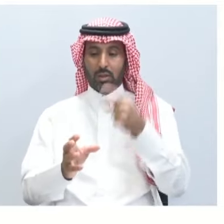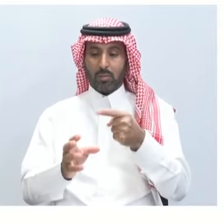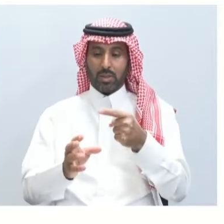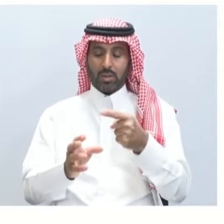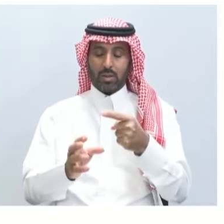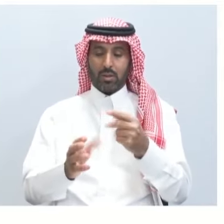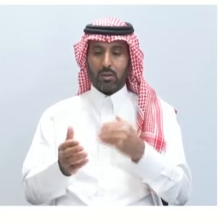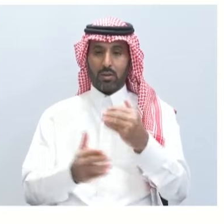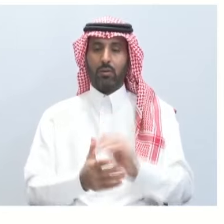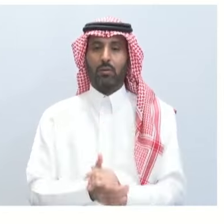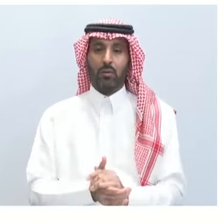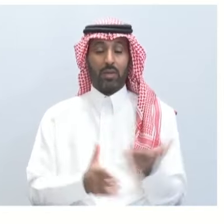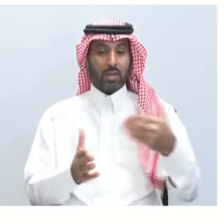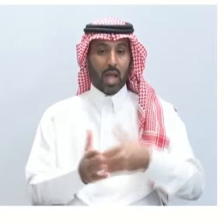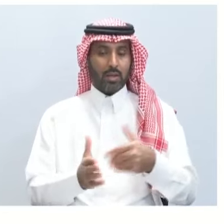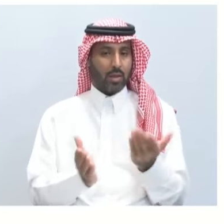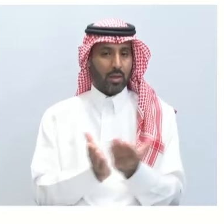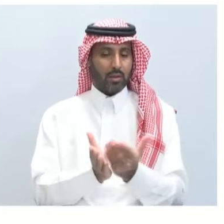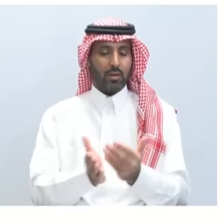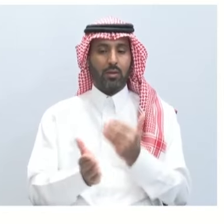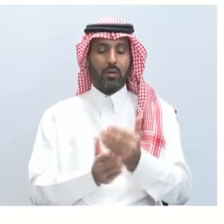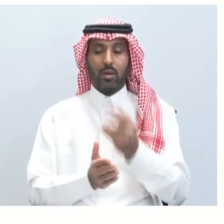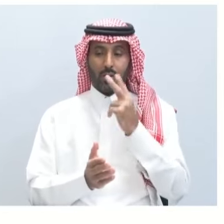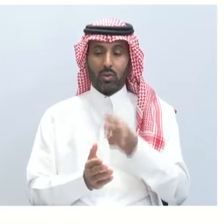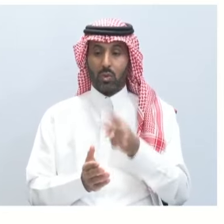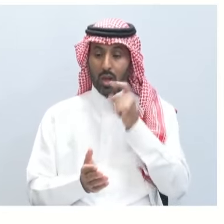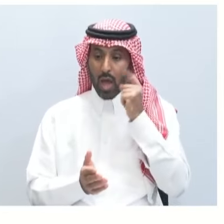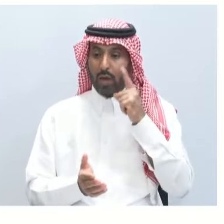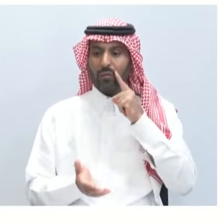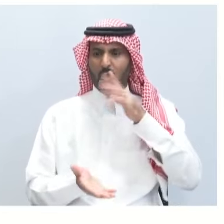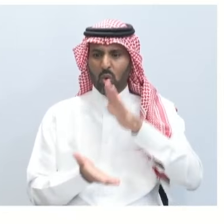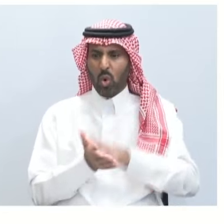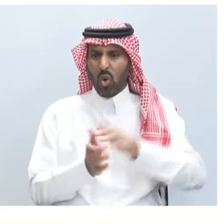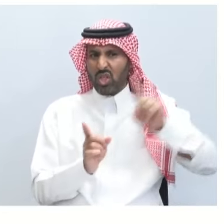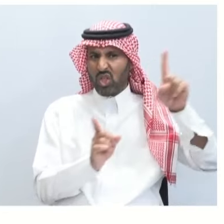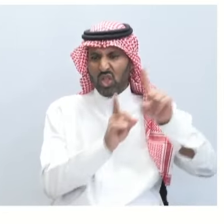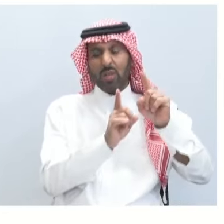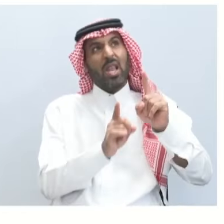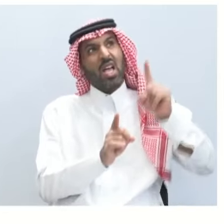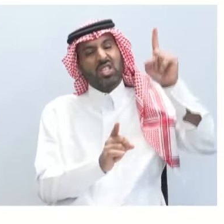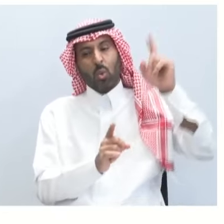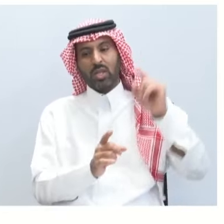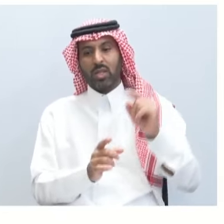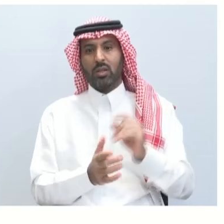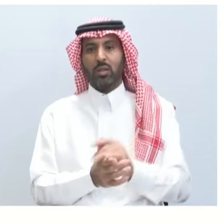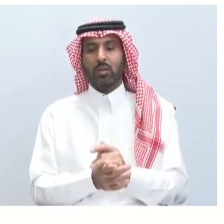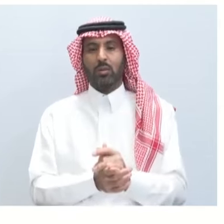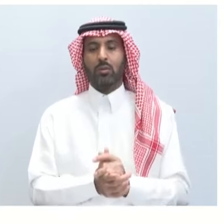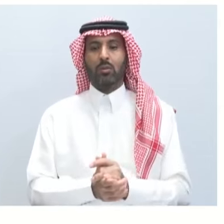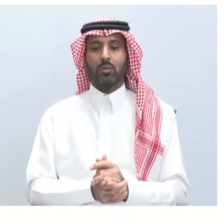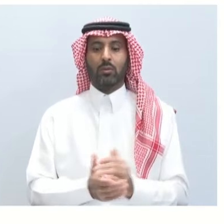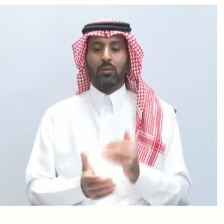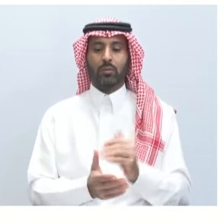كذلك باذن الله لا في نهايه هذا الدرس سنست الشعر خطوره الشرك بالله تعالى خطوره هذا وخطوره